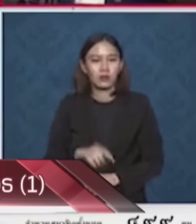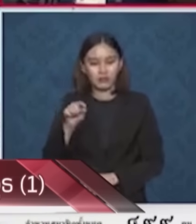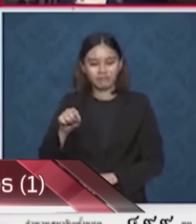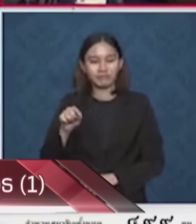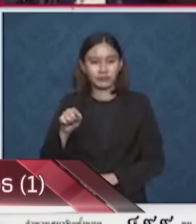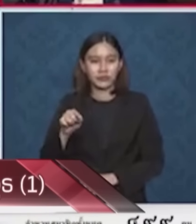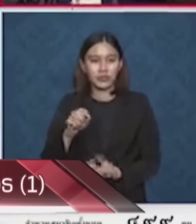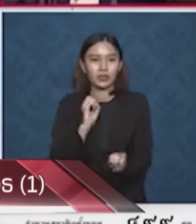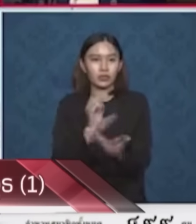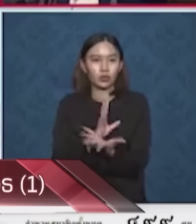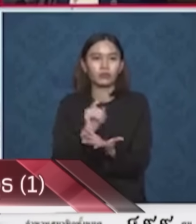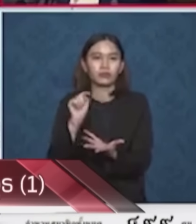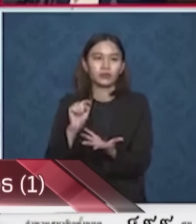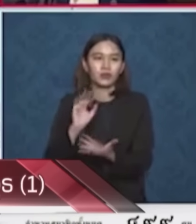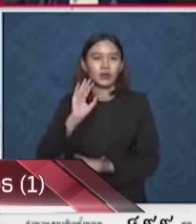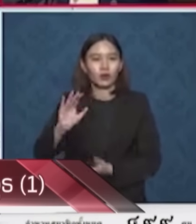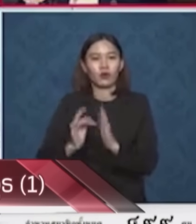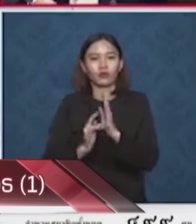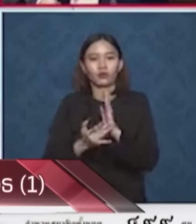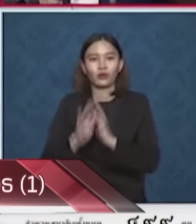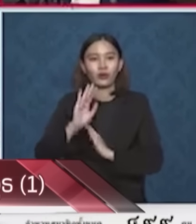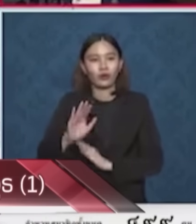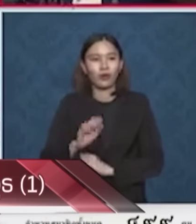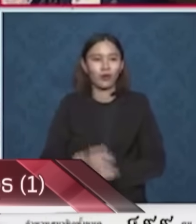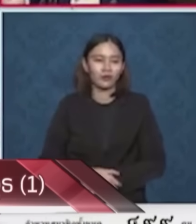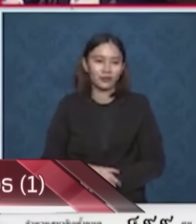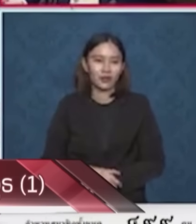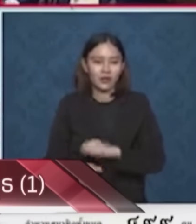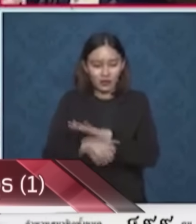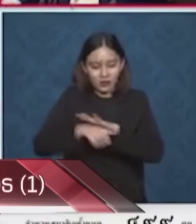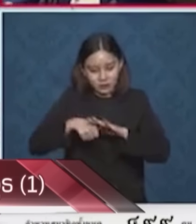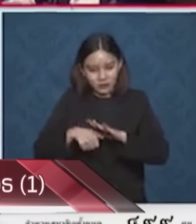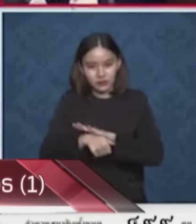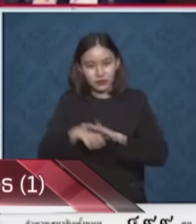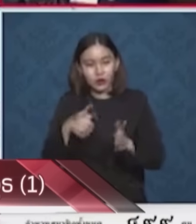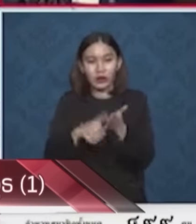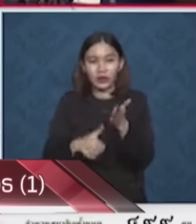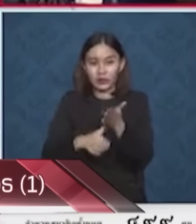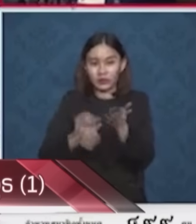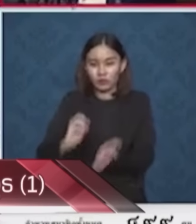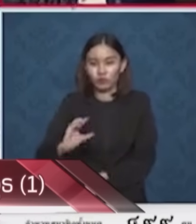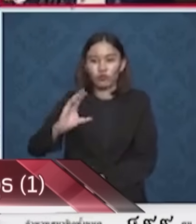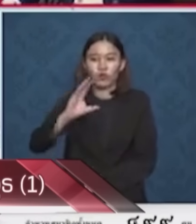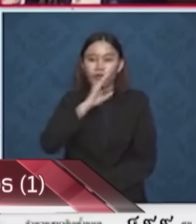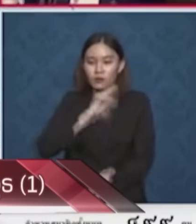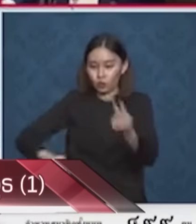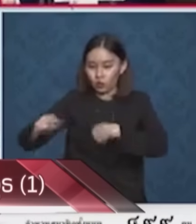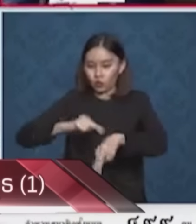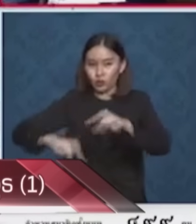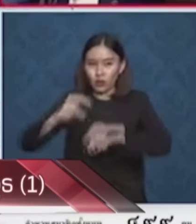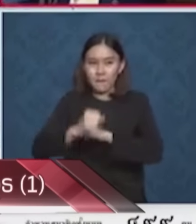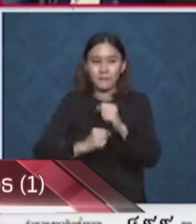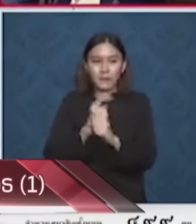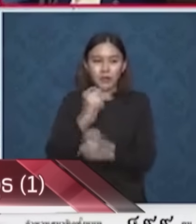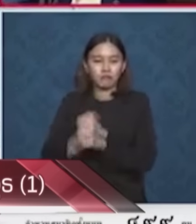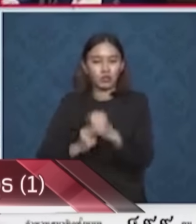มันพลังของสุดยอดนวัตกรรมอนิของคังแสงซ่อนหนี้ก้อนโตไปไว้ไกลๆหากเราตรวจสอบเอาแค่รอดไปปี